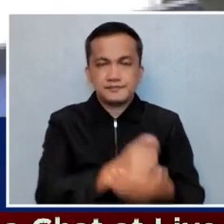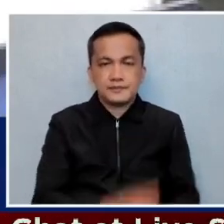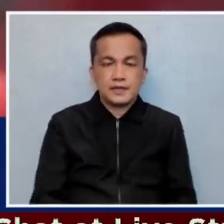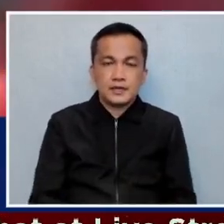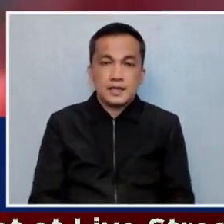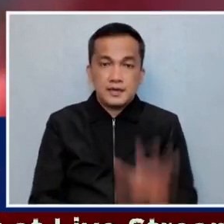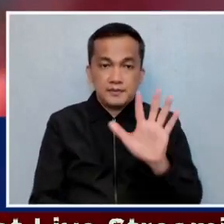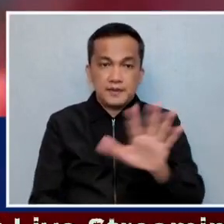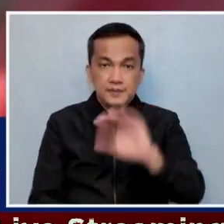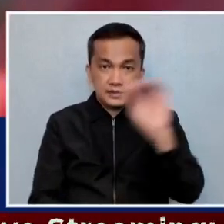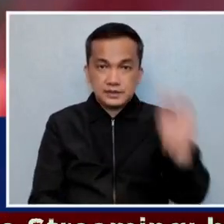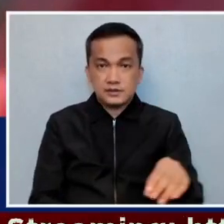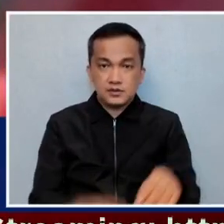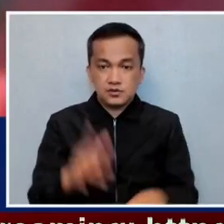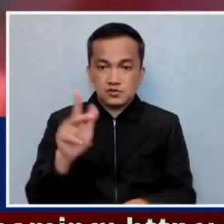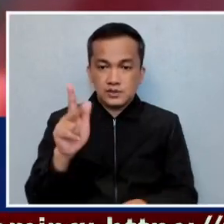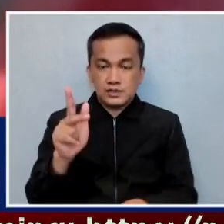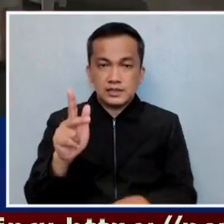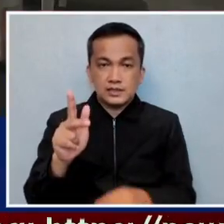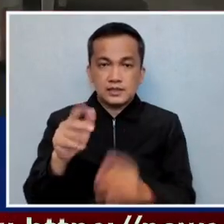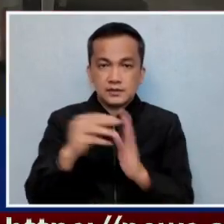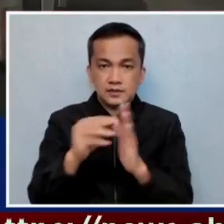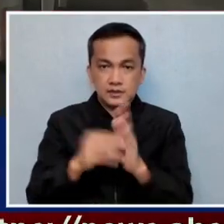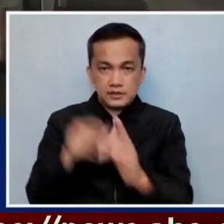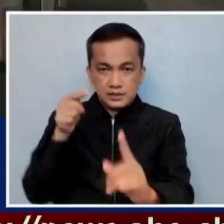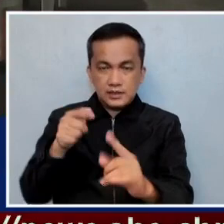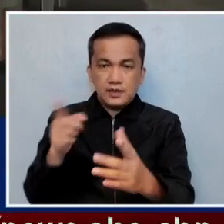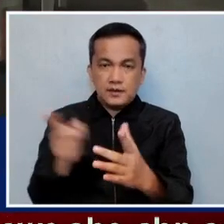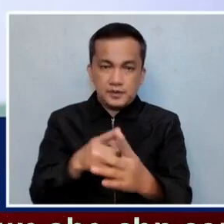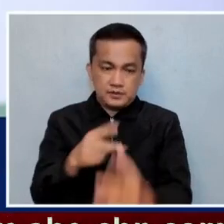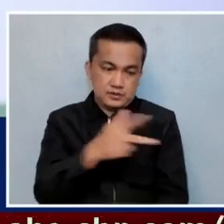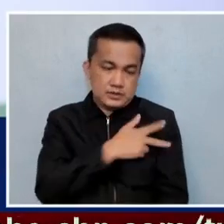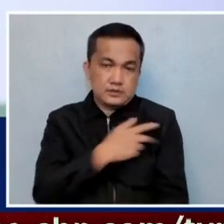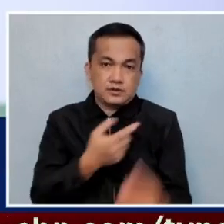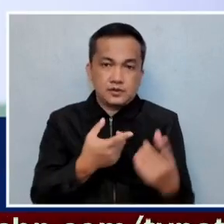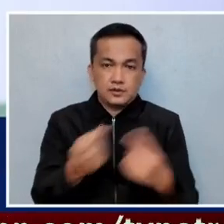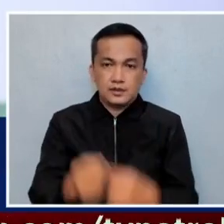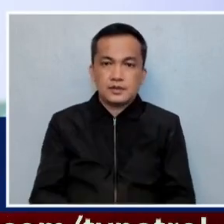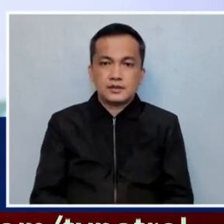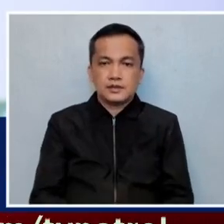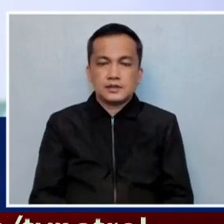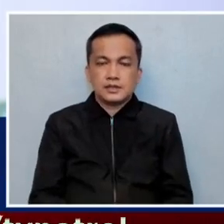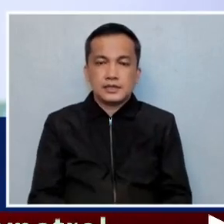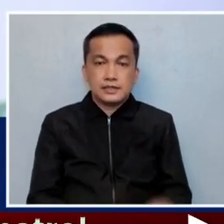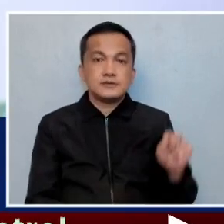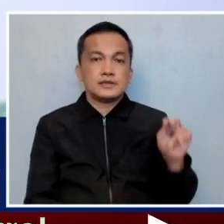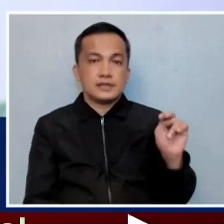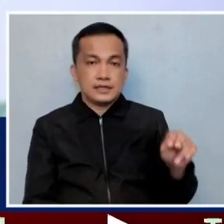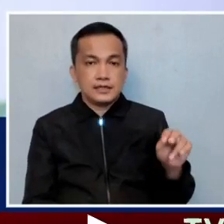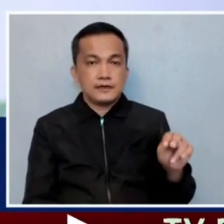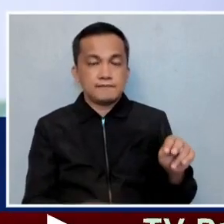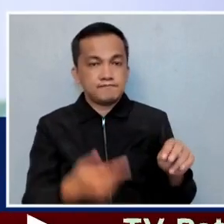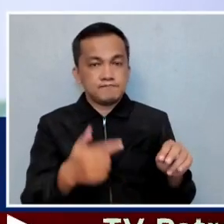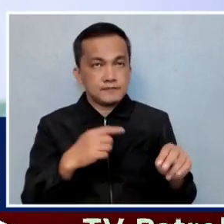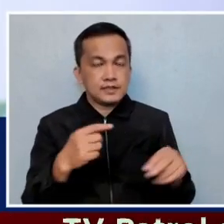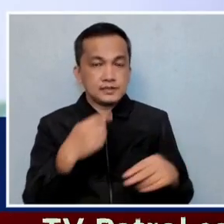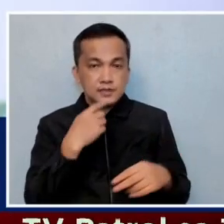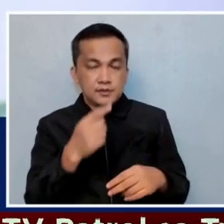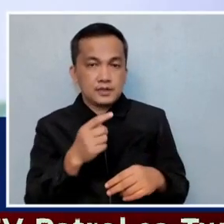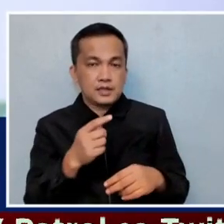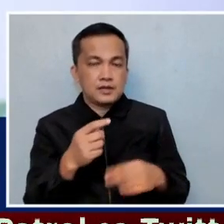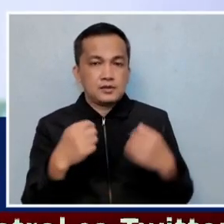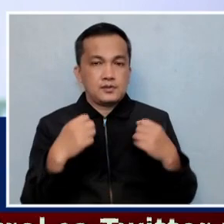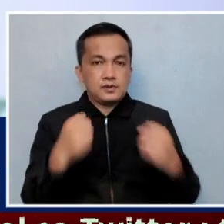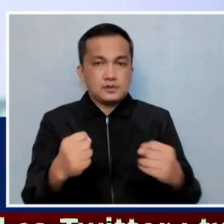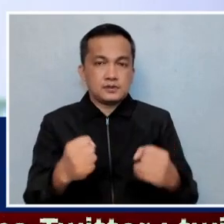ng 23 million na target para sa first booster ang nagagawa. Ito yung kailangan para maitaas natin yung immunity ng